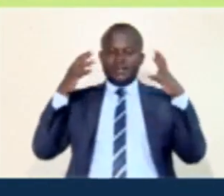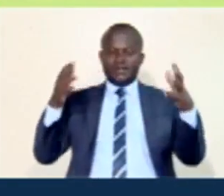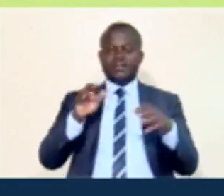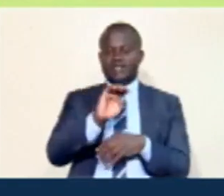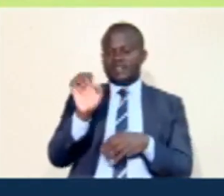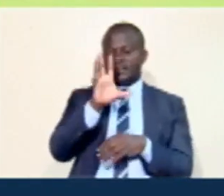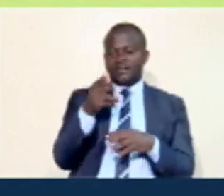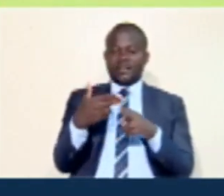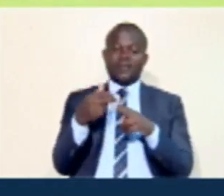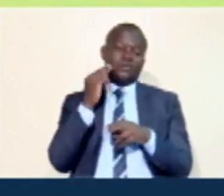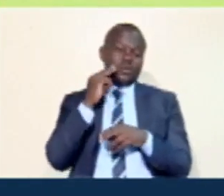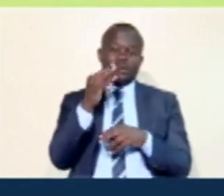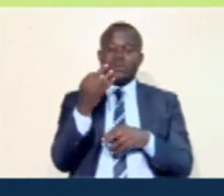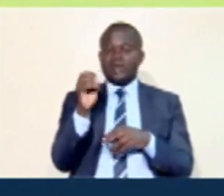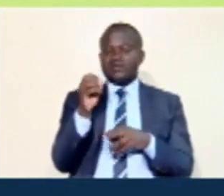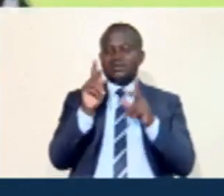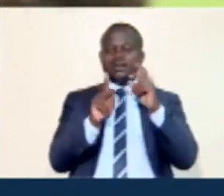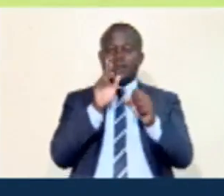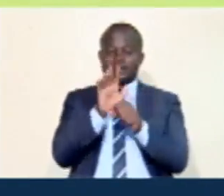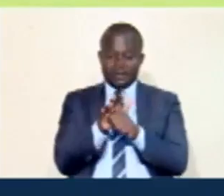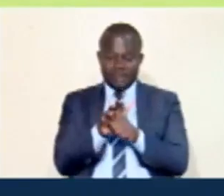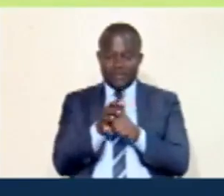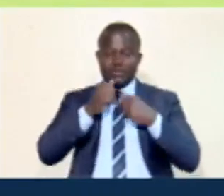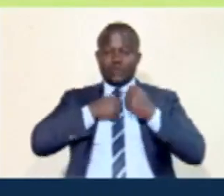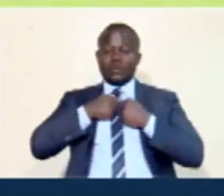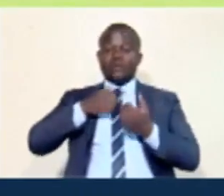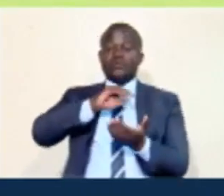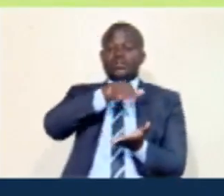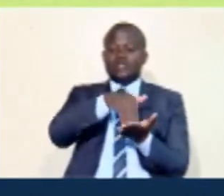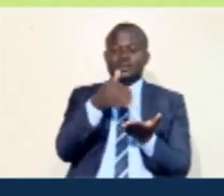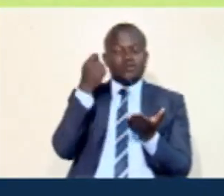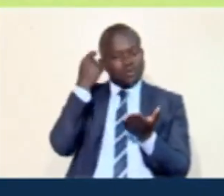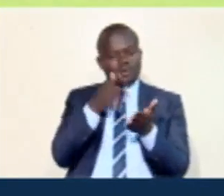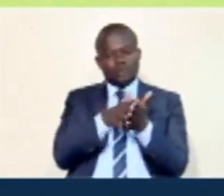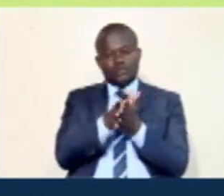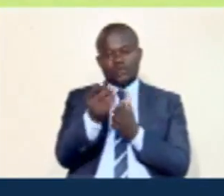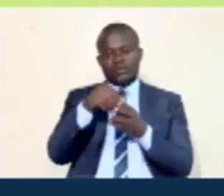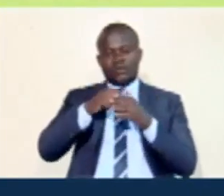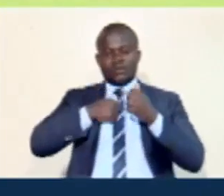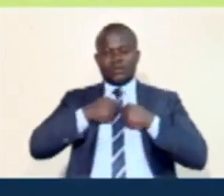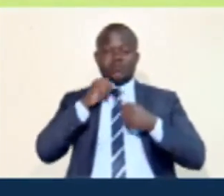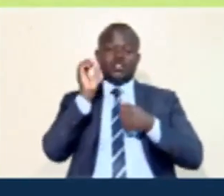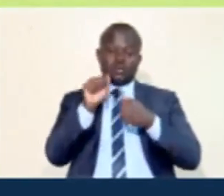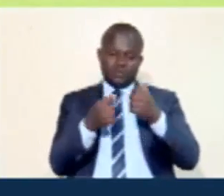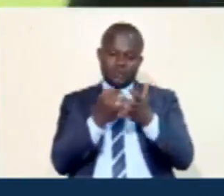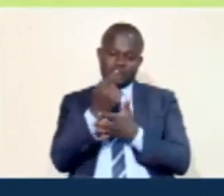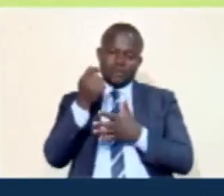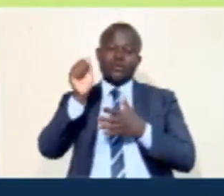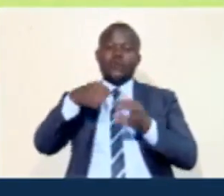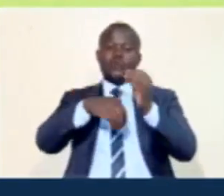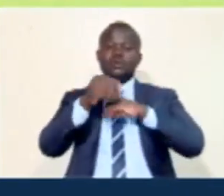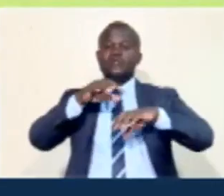miliyoni 300 z'abaturage, u Rwanda noneho ruri hagati. Ni ukuvuga ngo gushora imari mu Rwanda bizaba bituma ushobora kugurisha hirya no